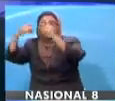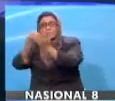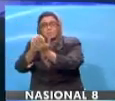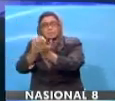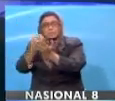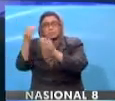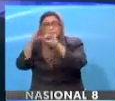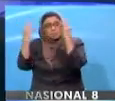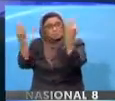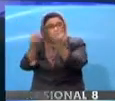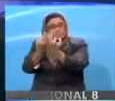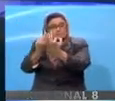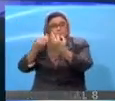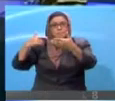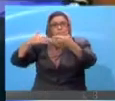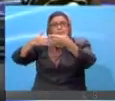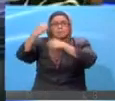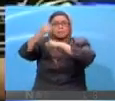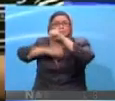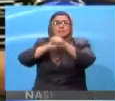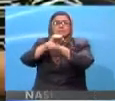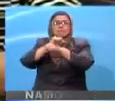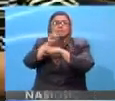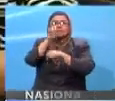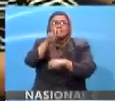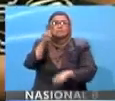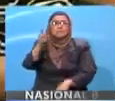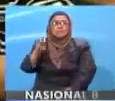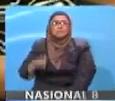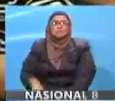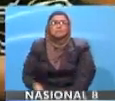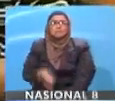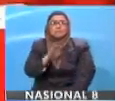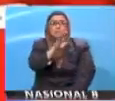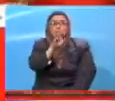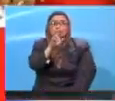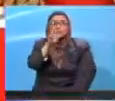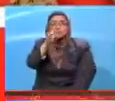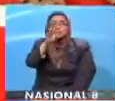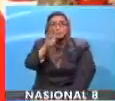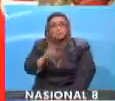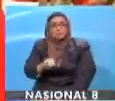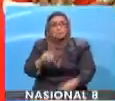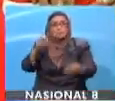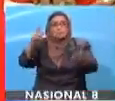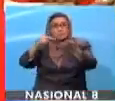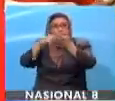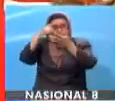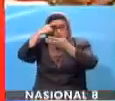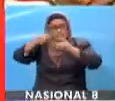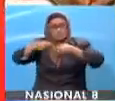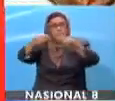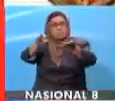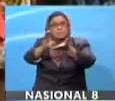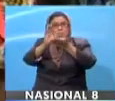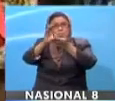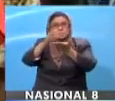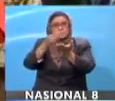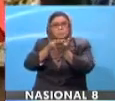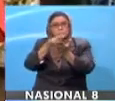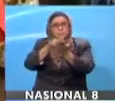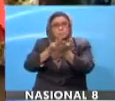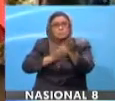menjelang tahun 2020 lah. BRIM pula diperkenalkan bagi memberi bantuan tunai secara terus kepada golongan